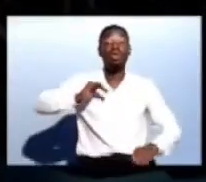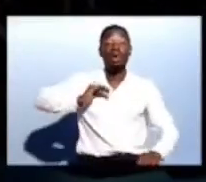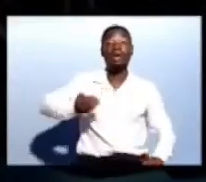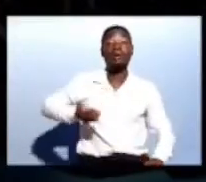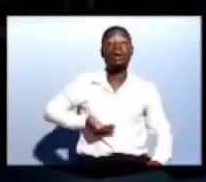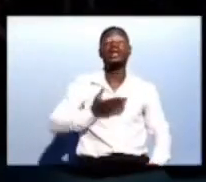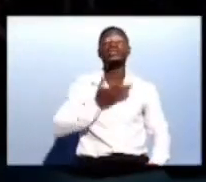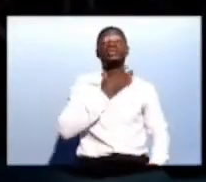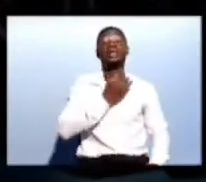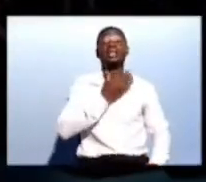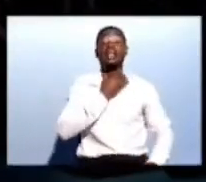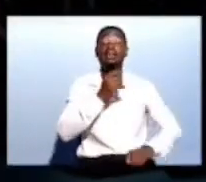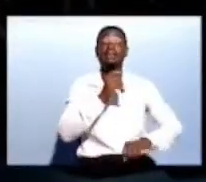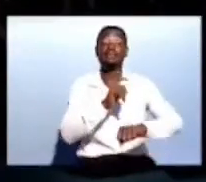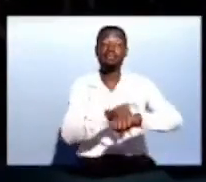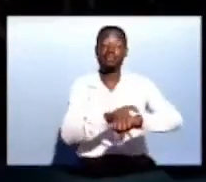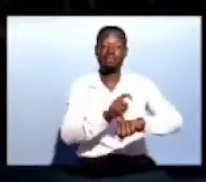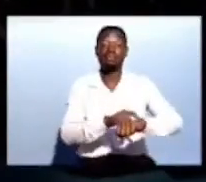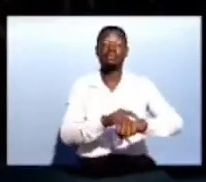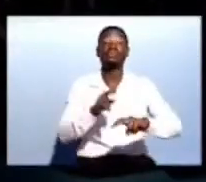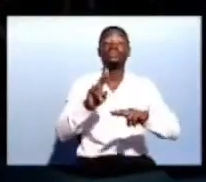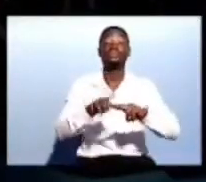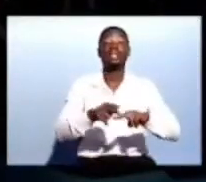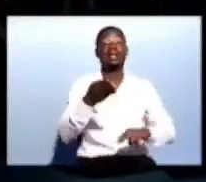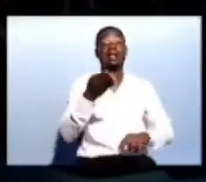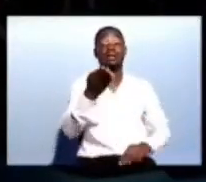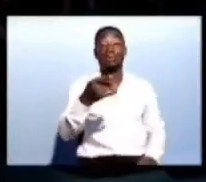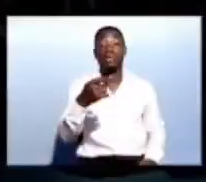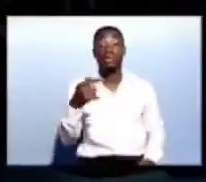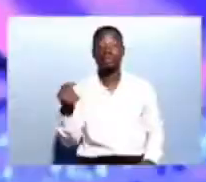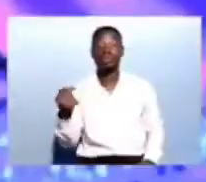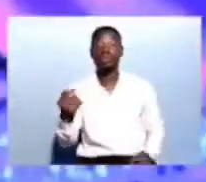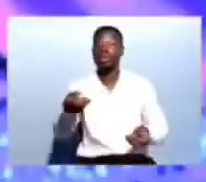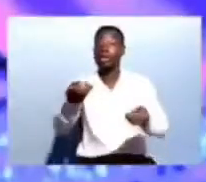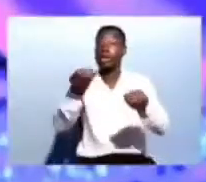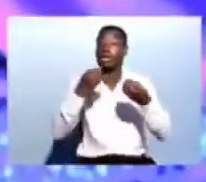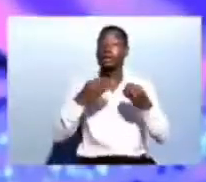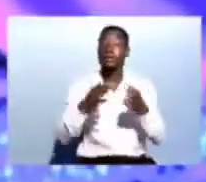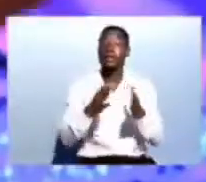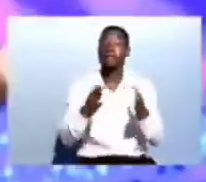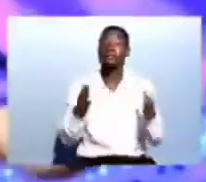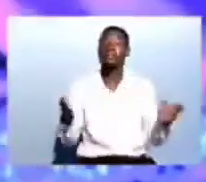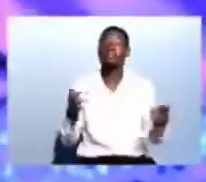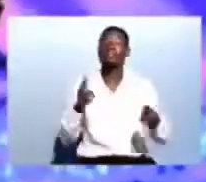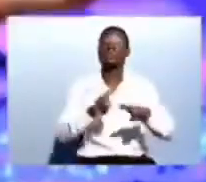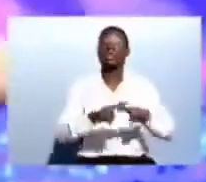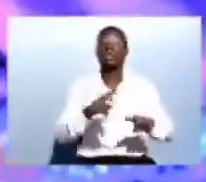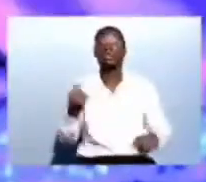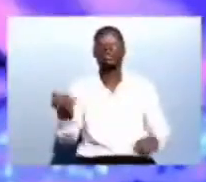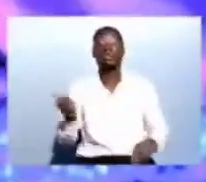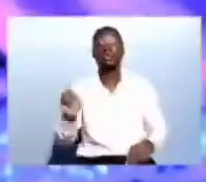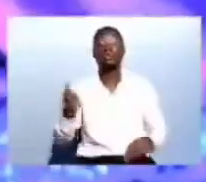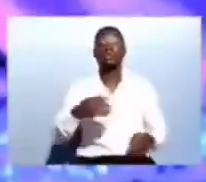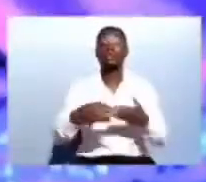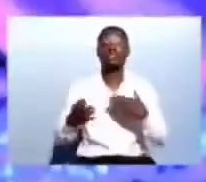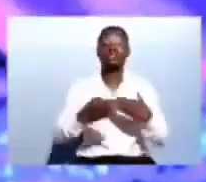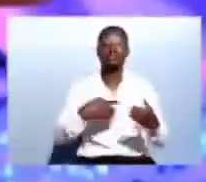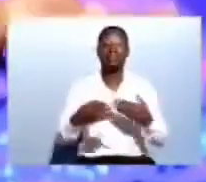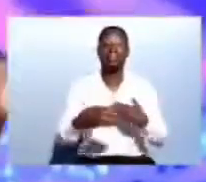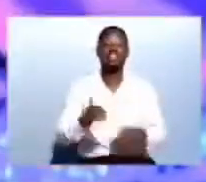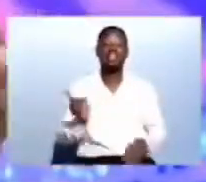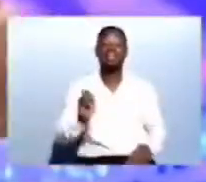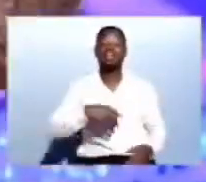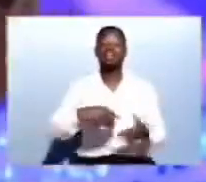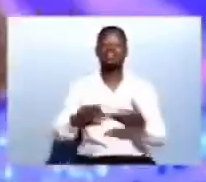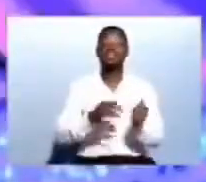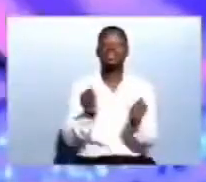wanawake, tunahitaji muda. Muda nikae na wewe tu. Nipe nafasi. Mkae tu, hamna mnachofanya. Yani